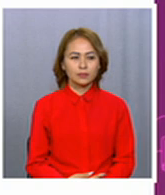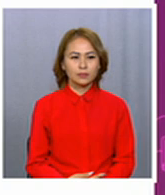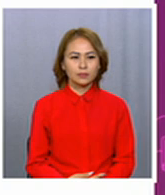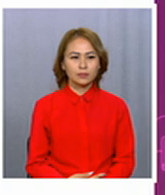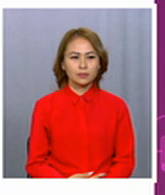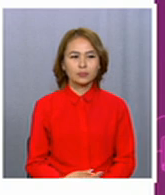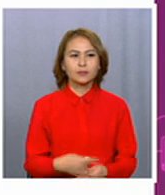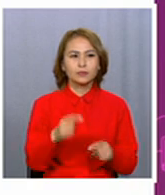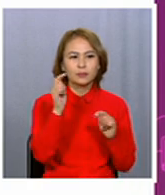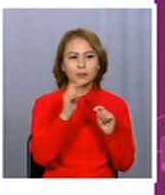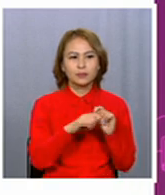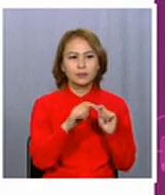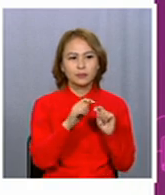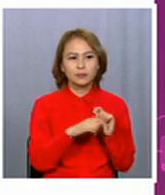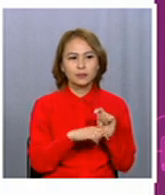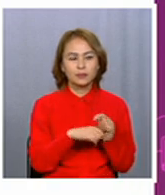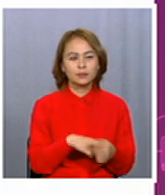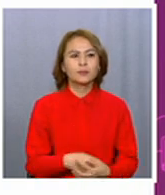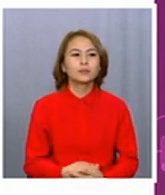Тексерейік.